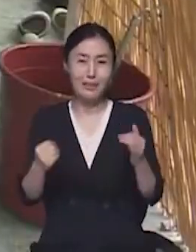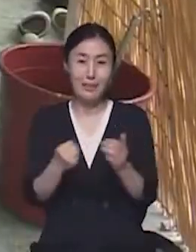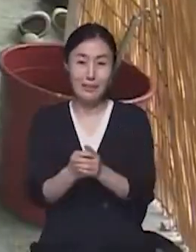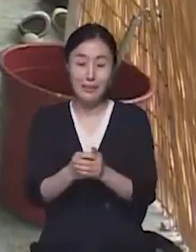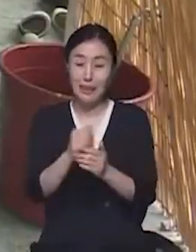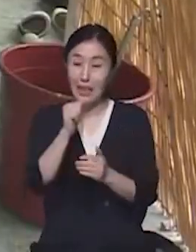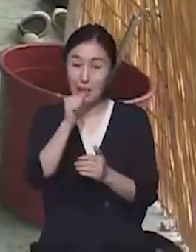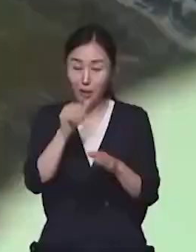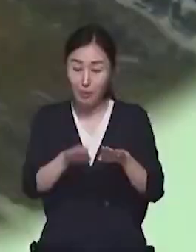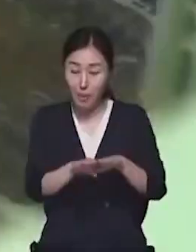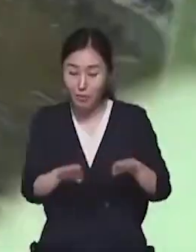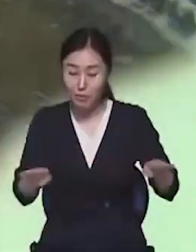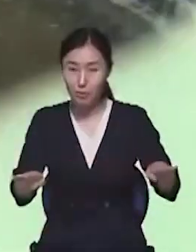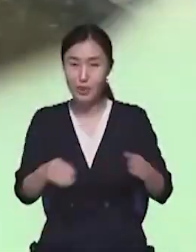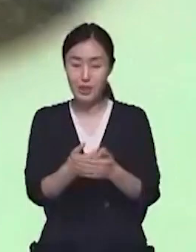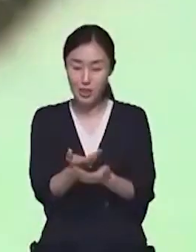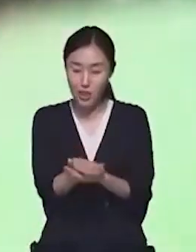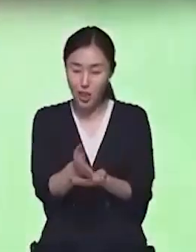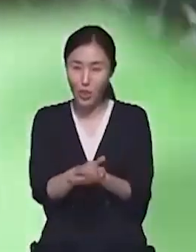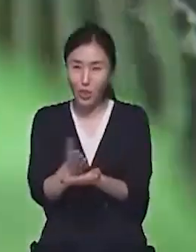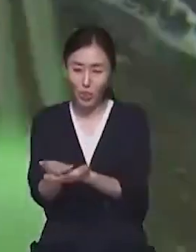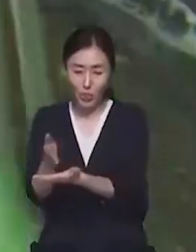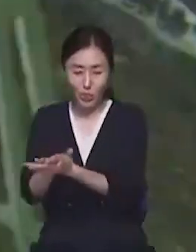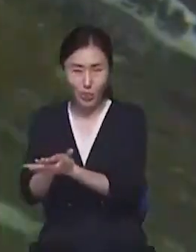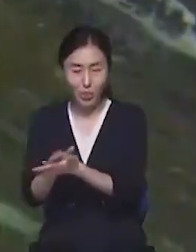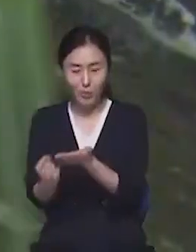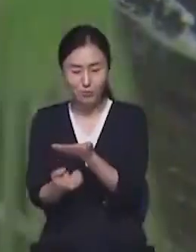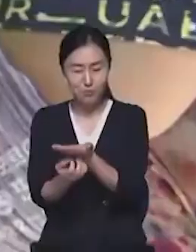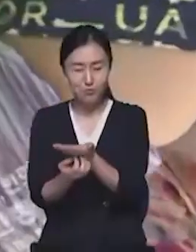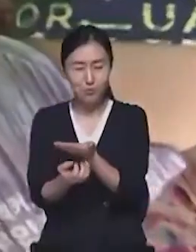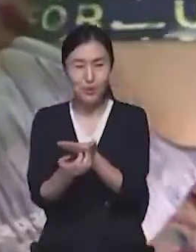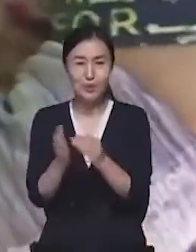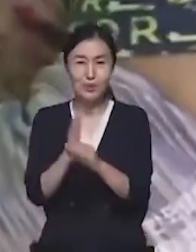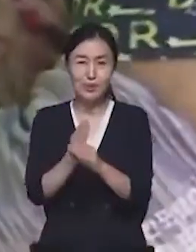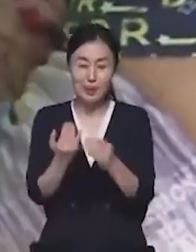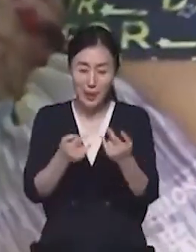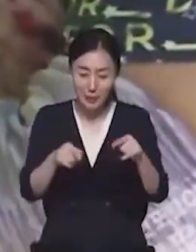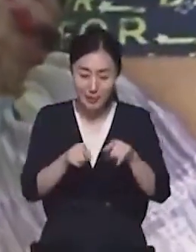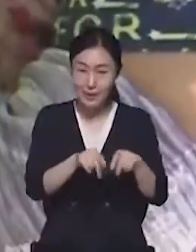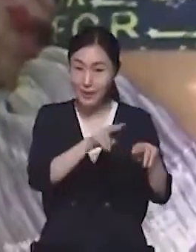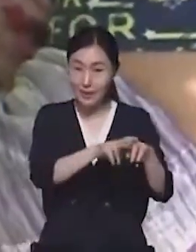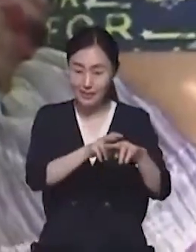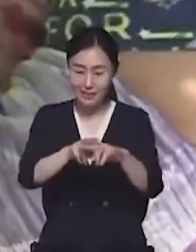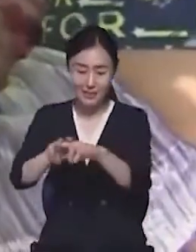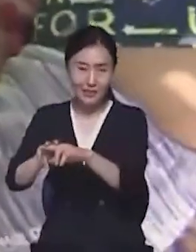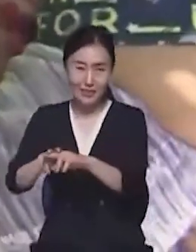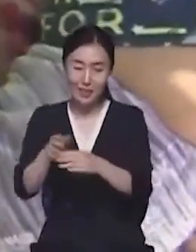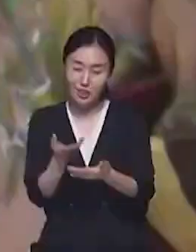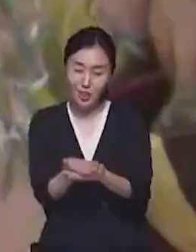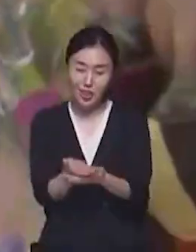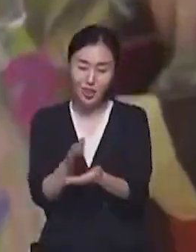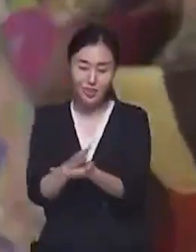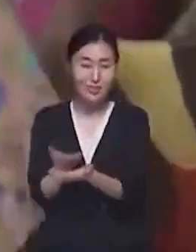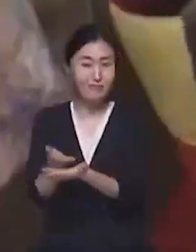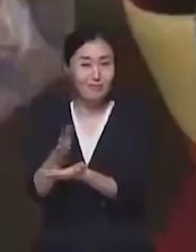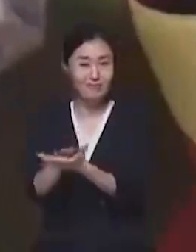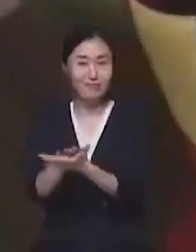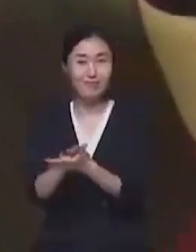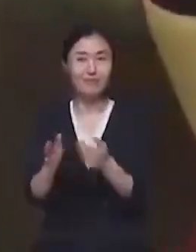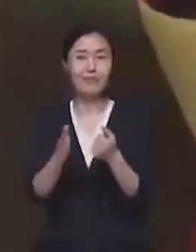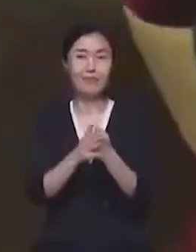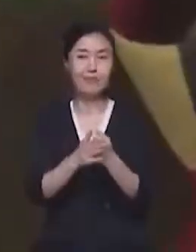철판 위에 놓인 전들이 노릇노릇 익어갑니다 함께 둘러앉아 전을 붙이니 추석 명절이